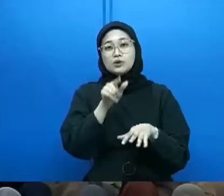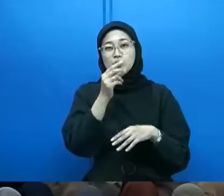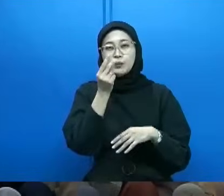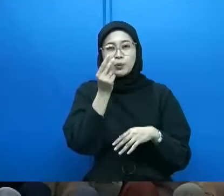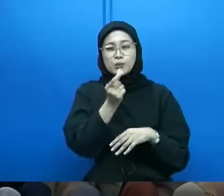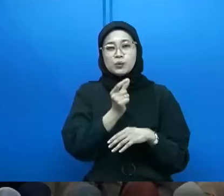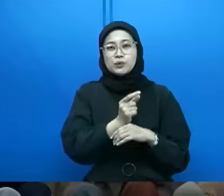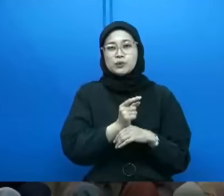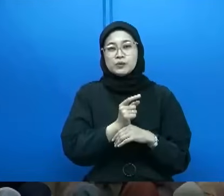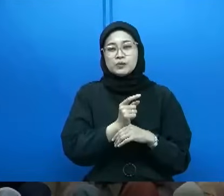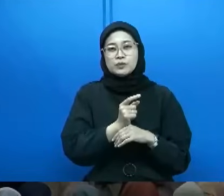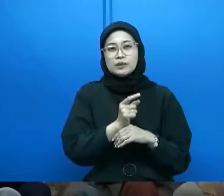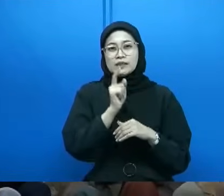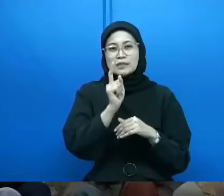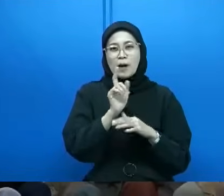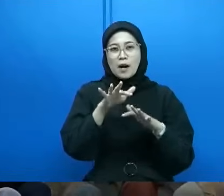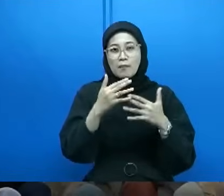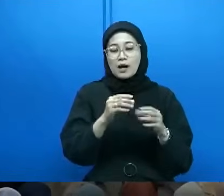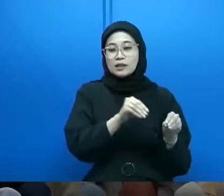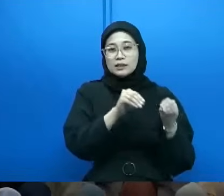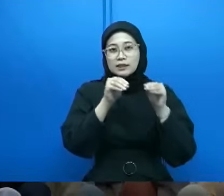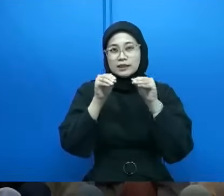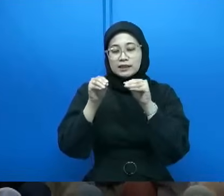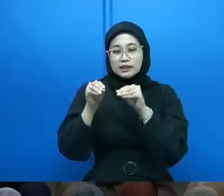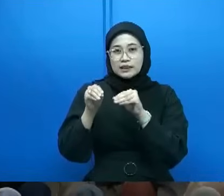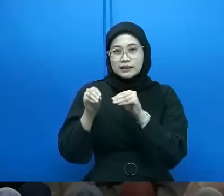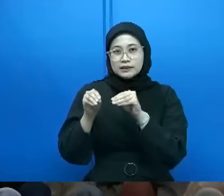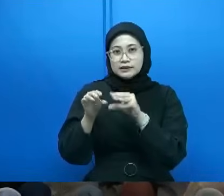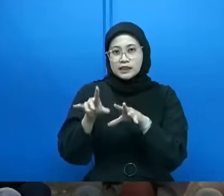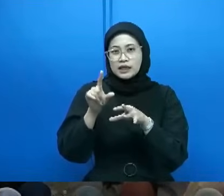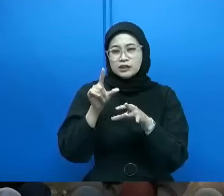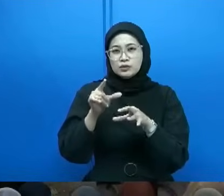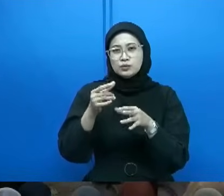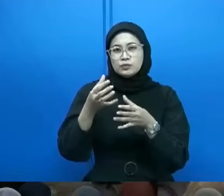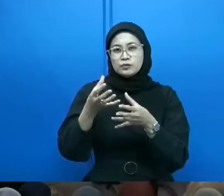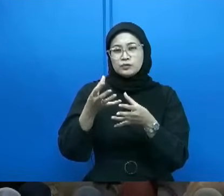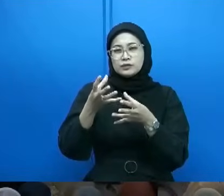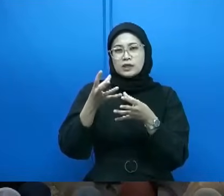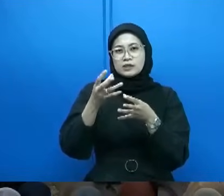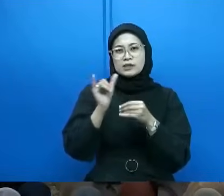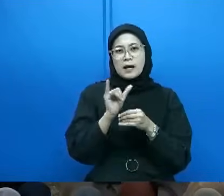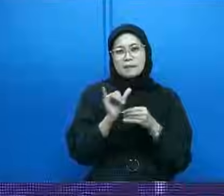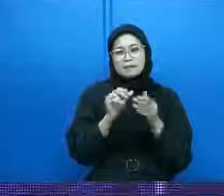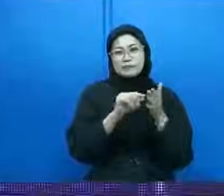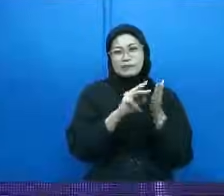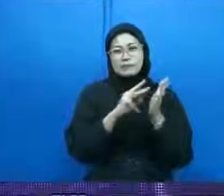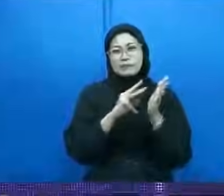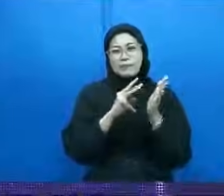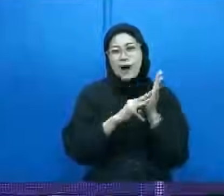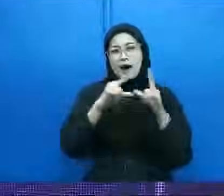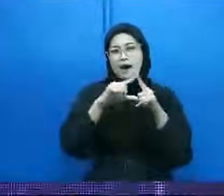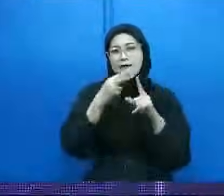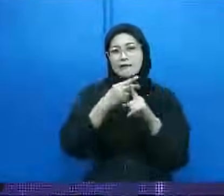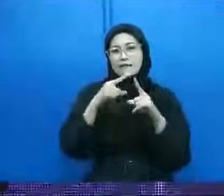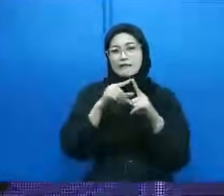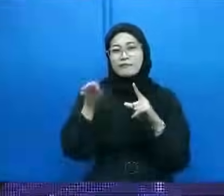mafaza. Ketika mendapatkan mafaza disebut sebagai orang takwa. Perhatikan kalimatnya. Innalil muttaqina mafaza.